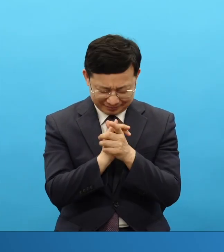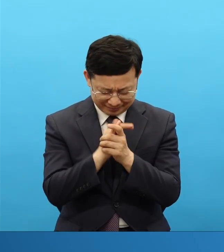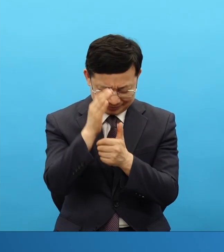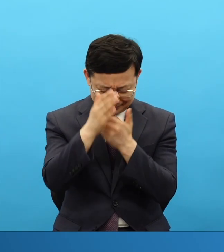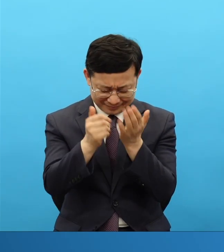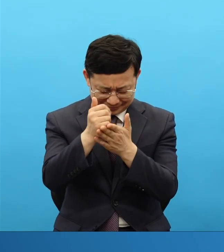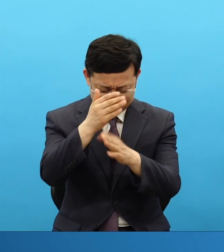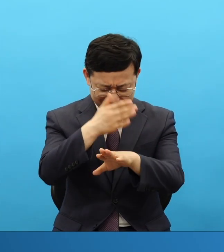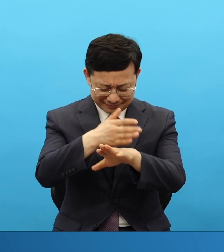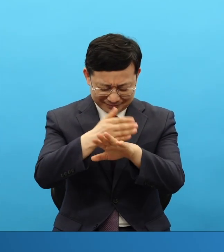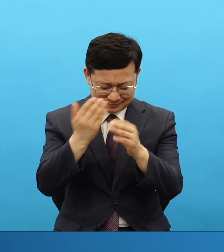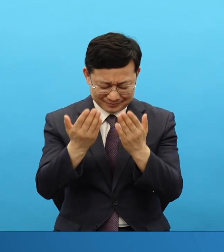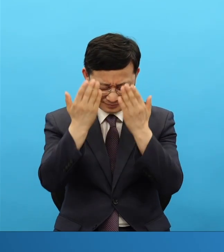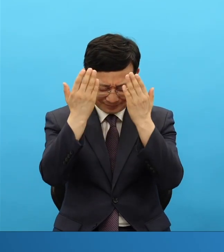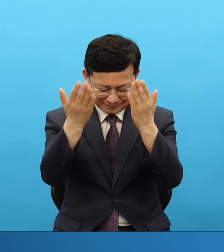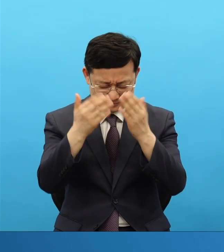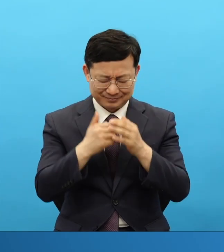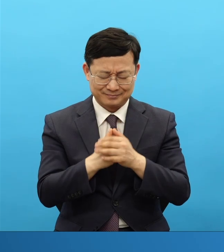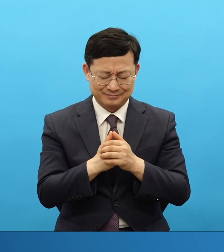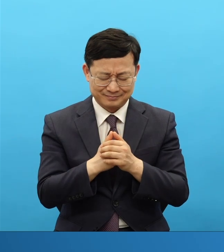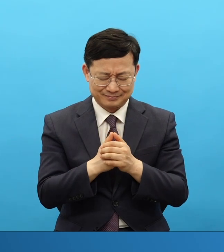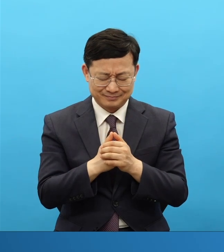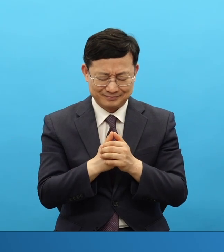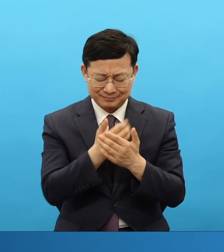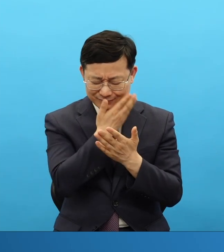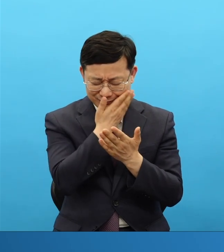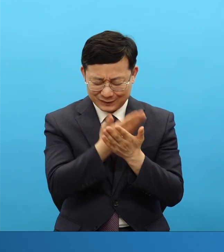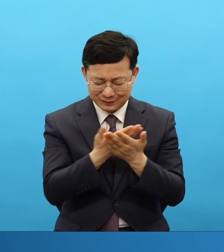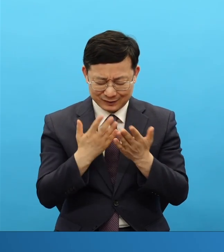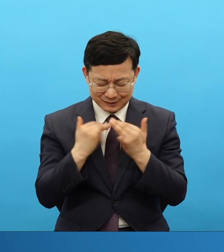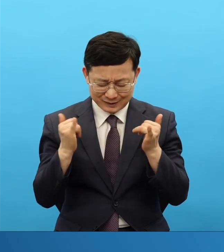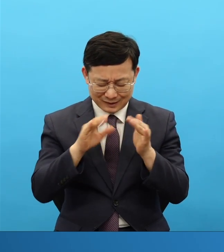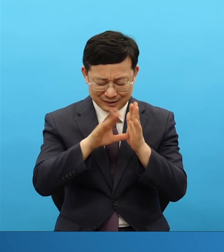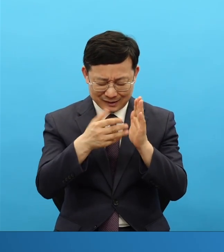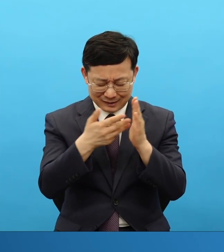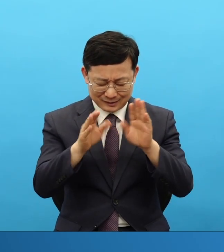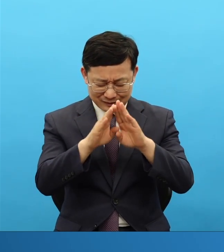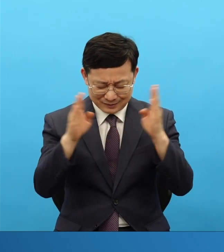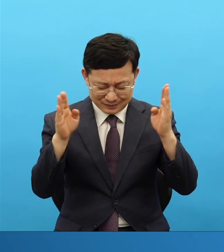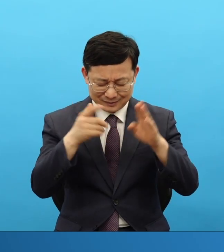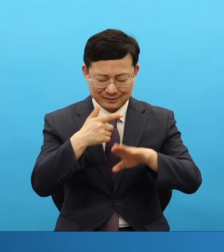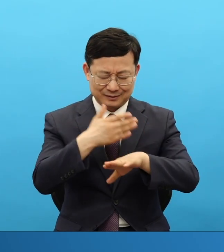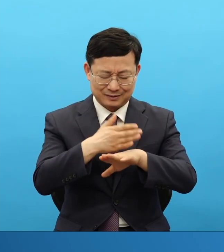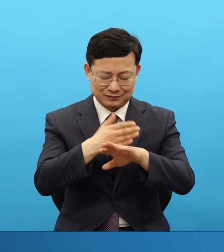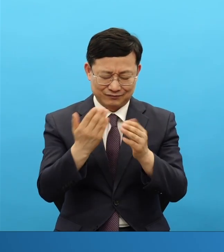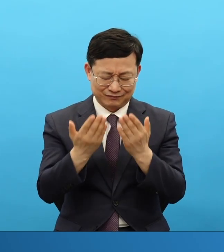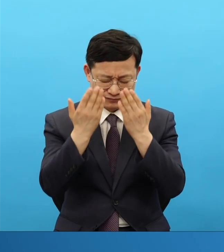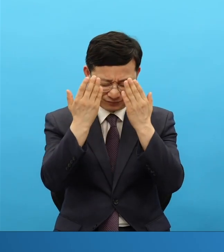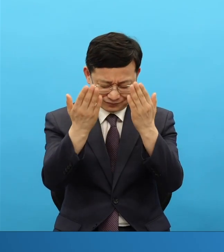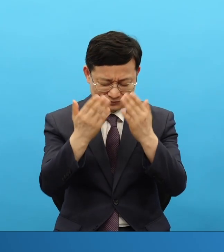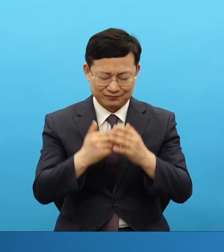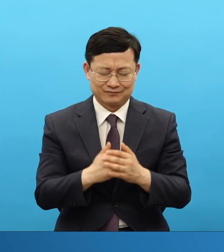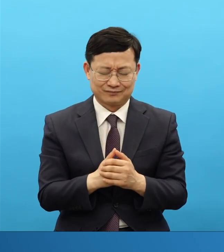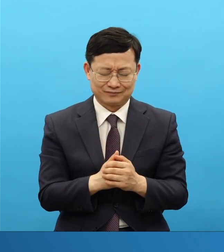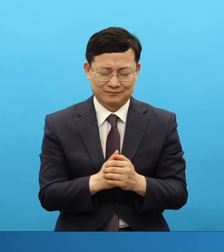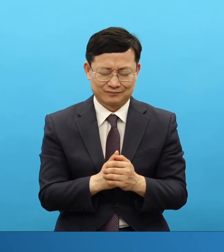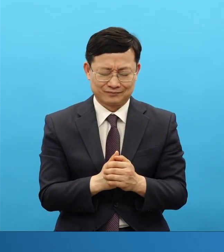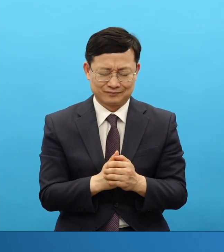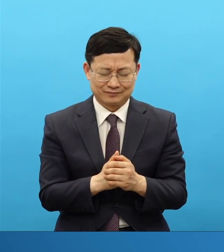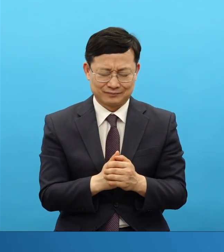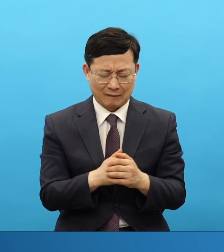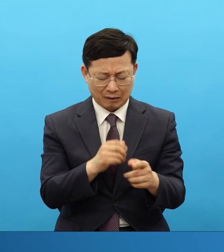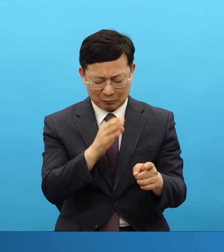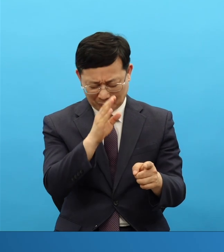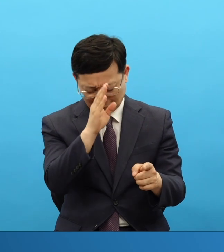blessing of your church. 감사드립니다. Father God, we thank you. 중직자 시대의 여심을 Thank you 감사드립니다. for opening the age of the church officer.